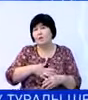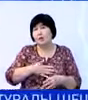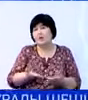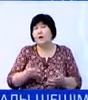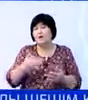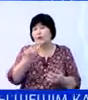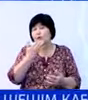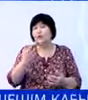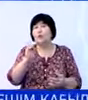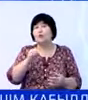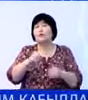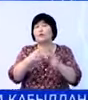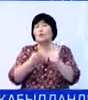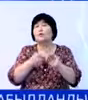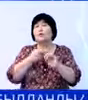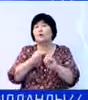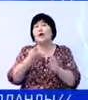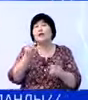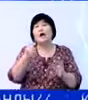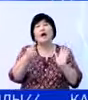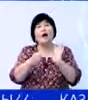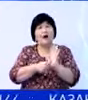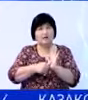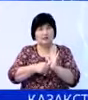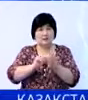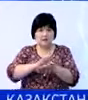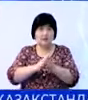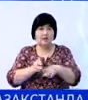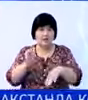тәулікте COVID-19 вирусын жұқтырудың тағы 6 жағдайы тіркелді.